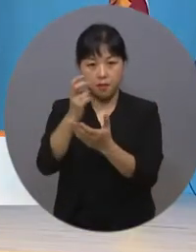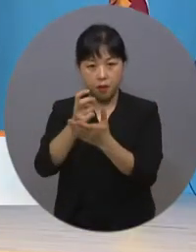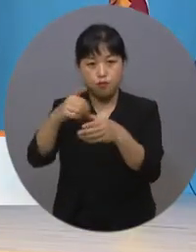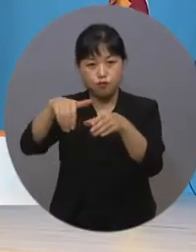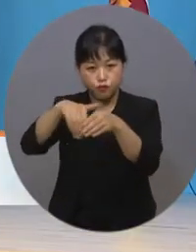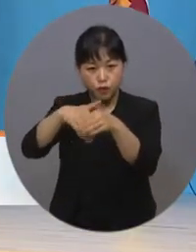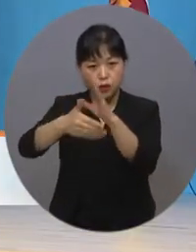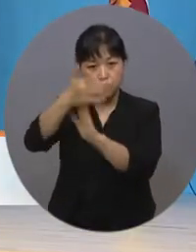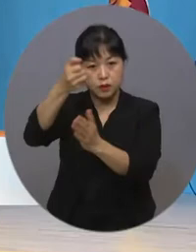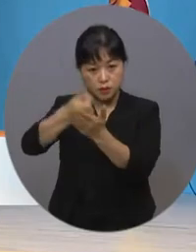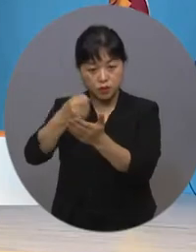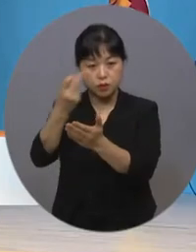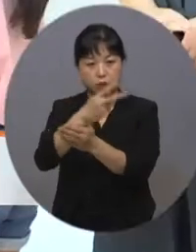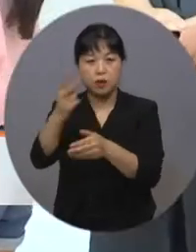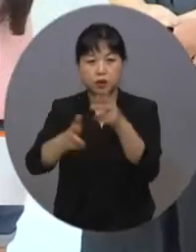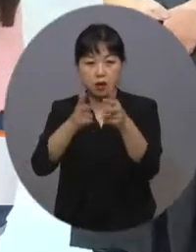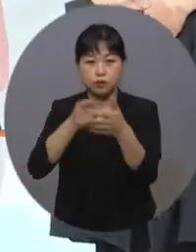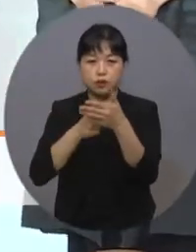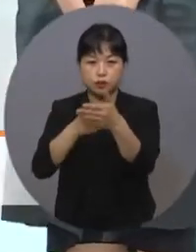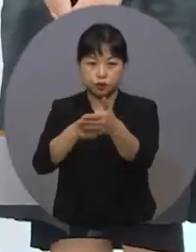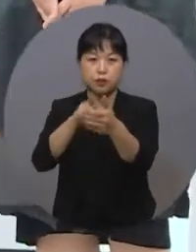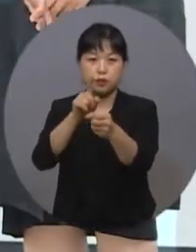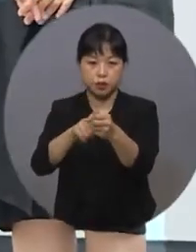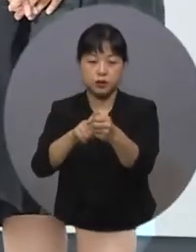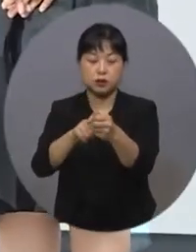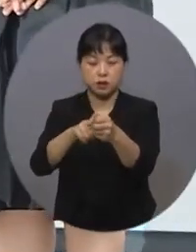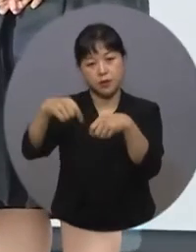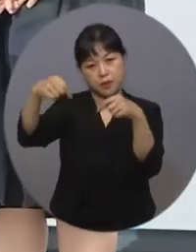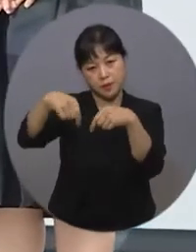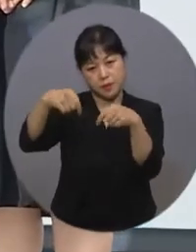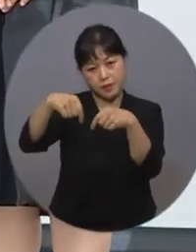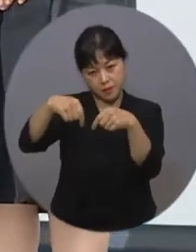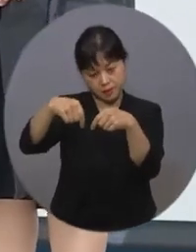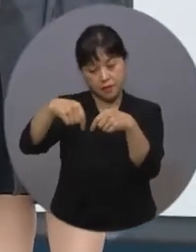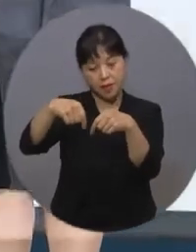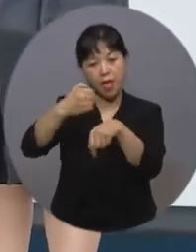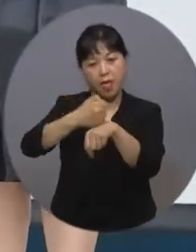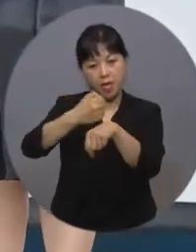문화도시 지정과 사업 추진을 위한 실질적인 협업을 이어나갈 방침입니다.